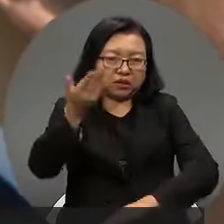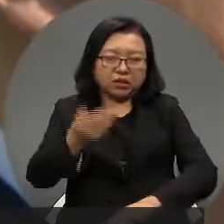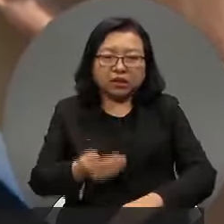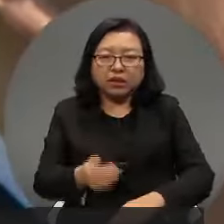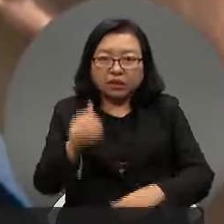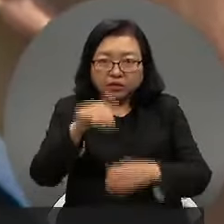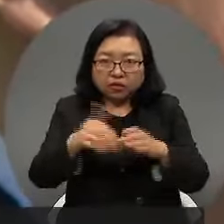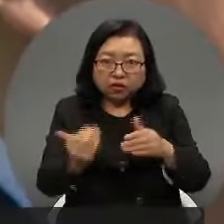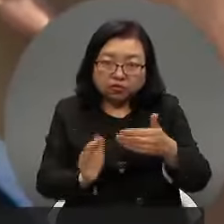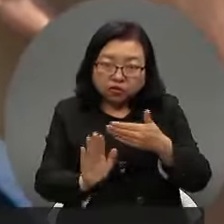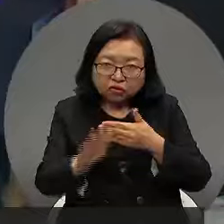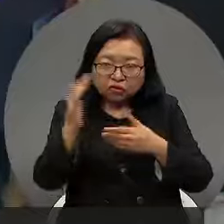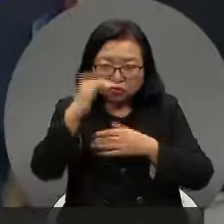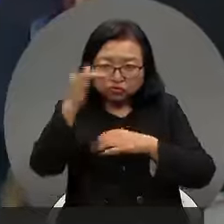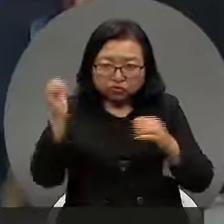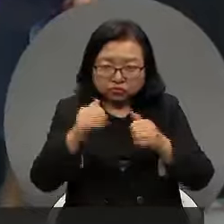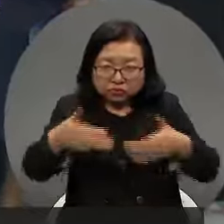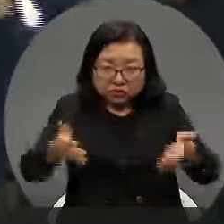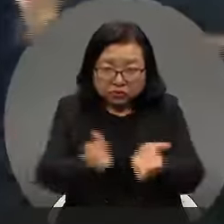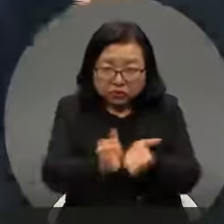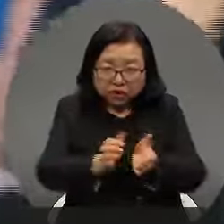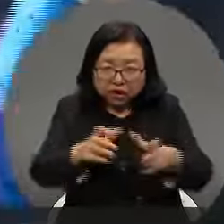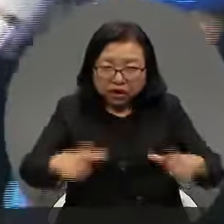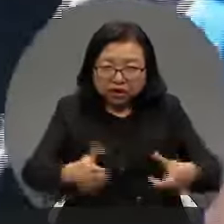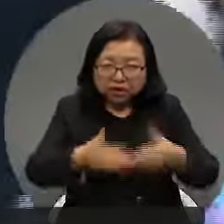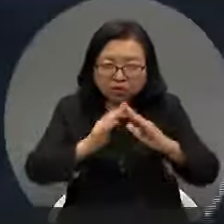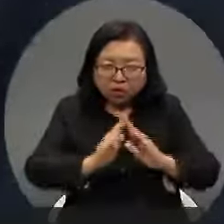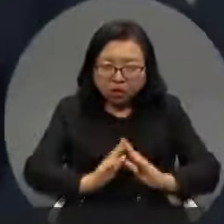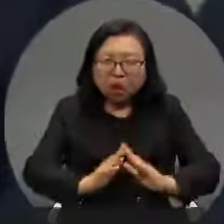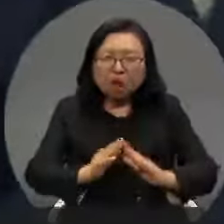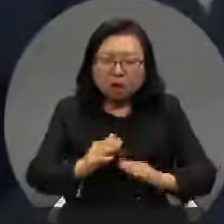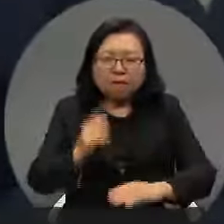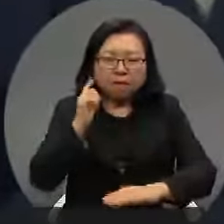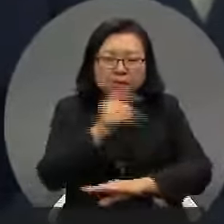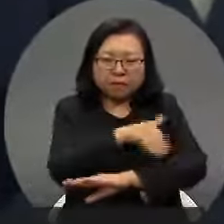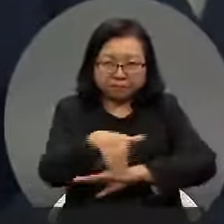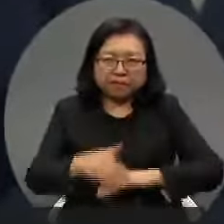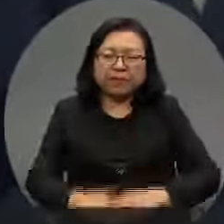전후로 충북도당 창당에 나서겠다고 밝혔습니다. MBC 뉴스 김대웅입니다.